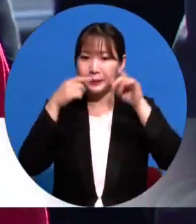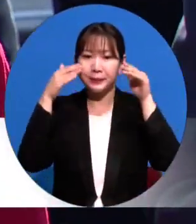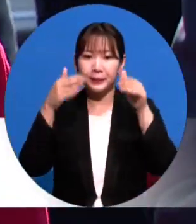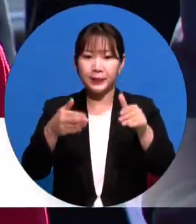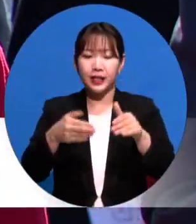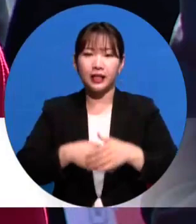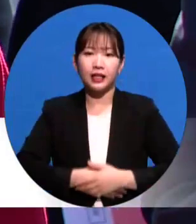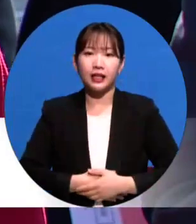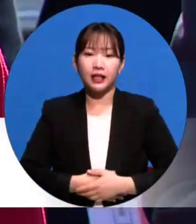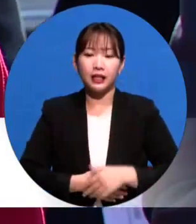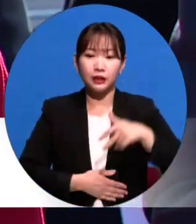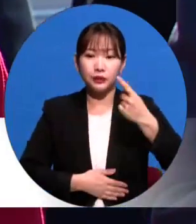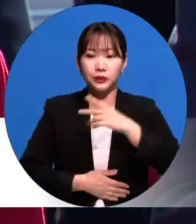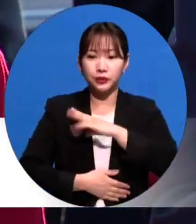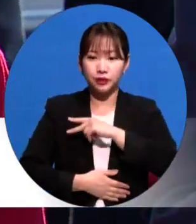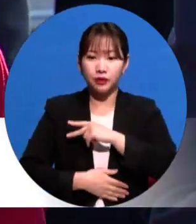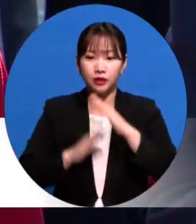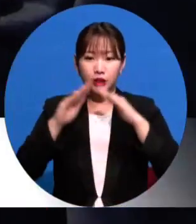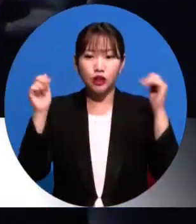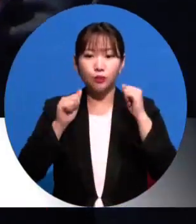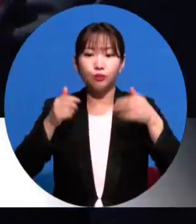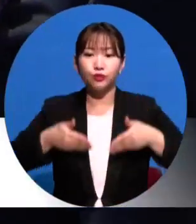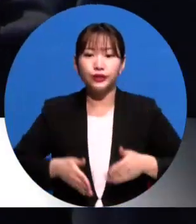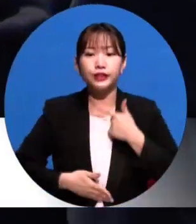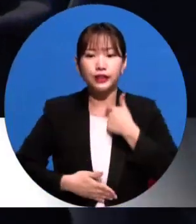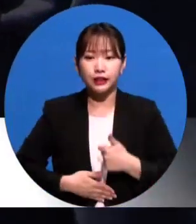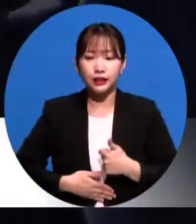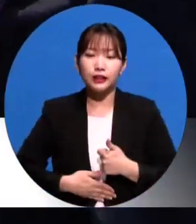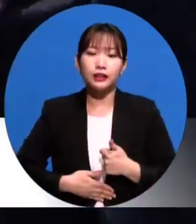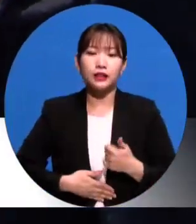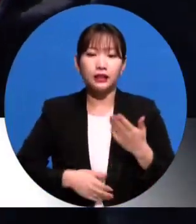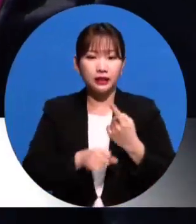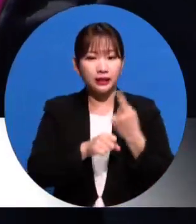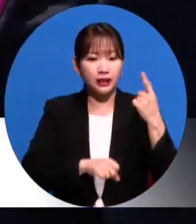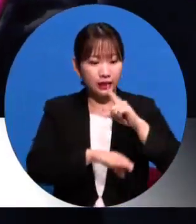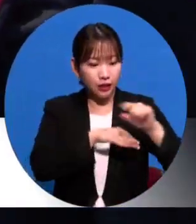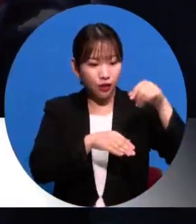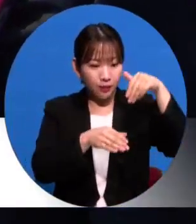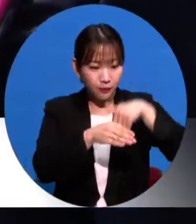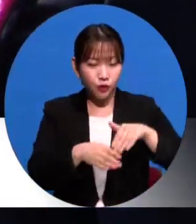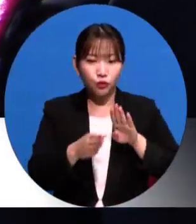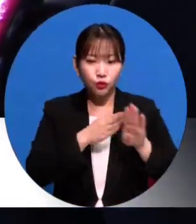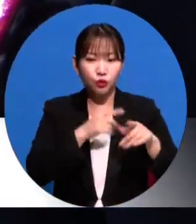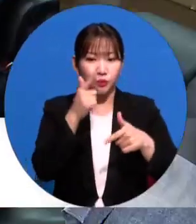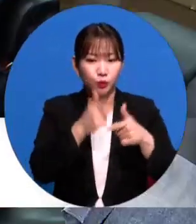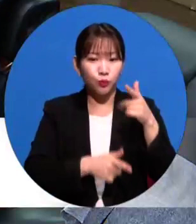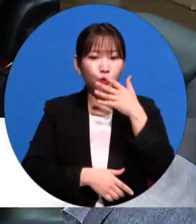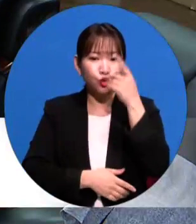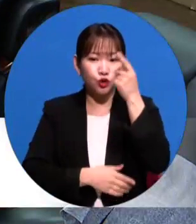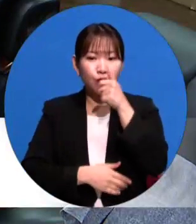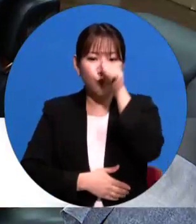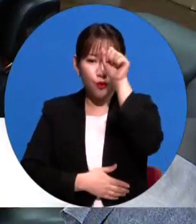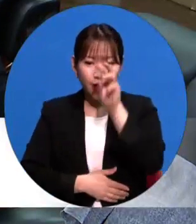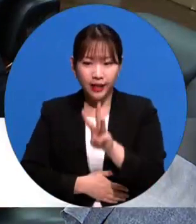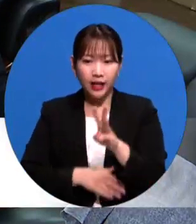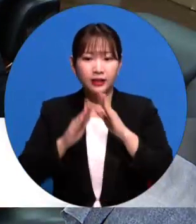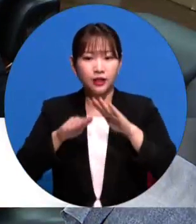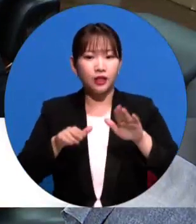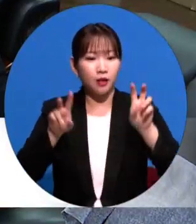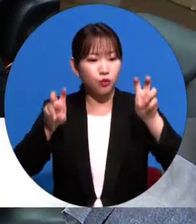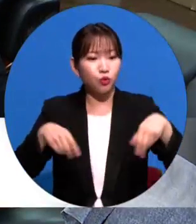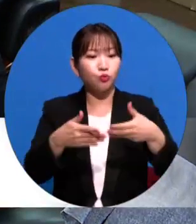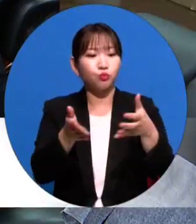있습니다 조수진 의원은 전북 출신으로 지난해 지방선거 이후 목포와 순천 광양 등 전남의